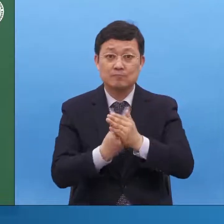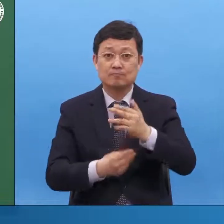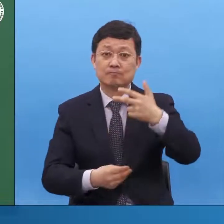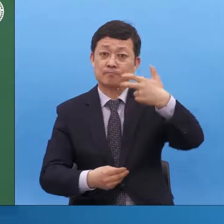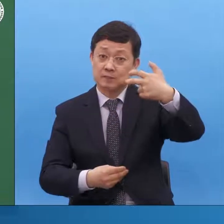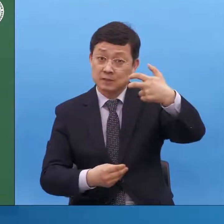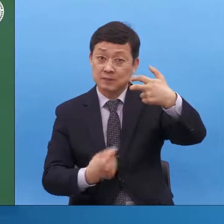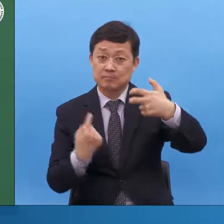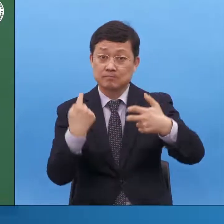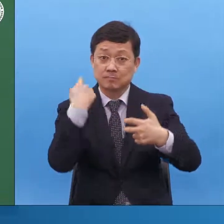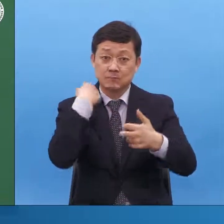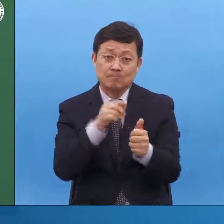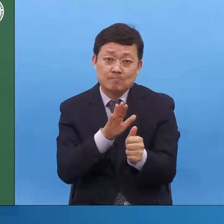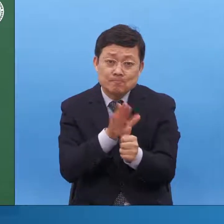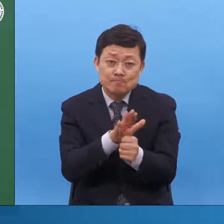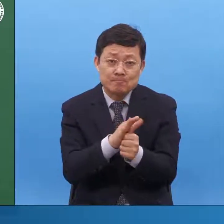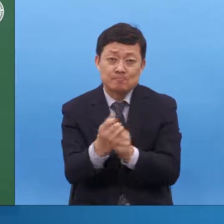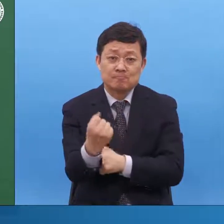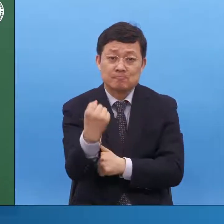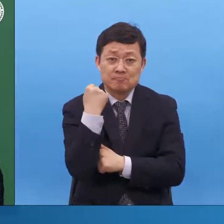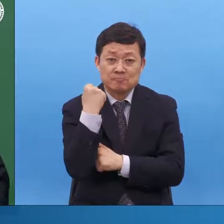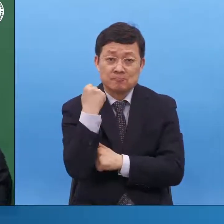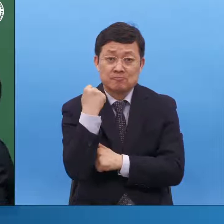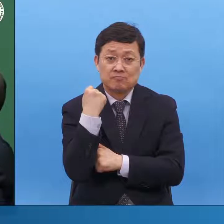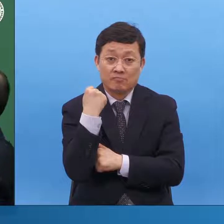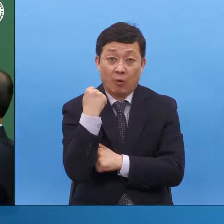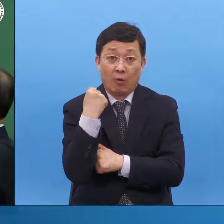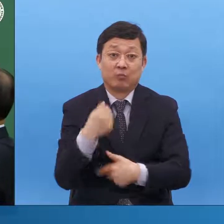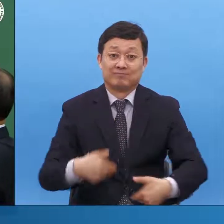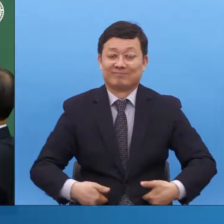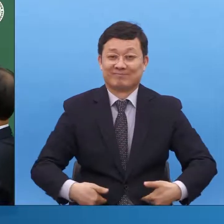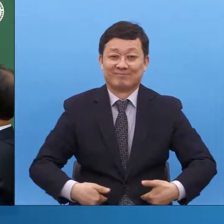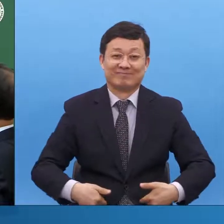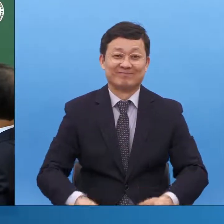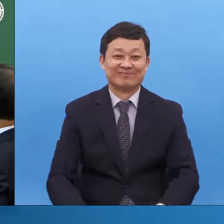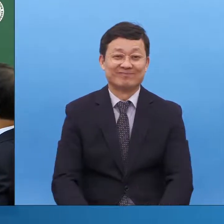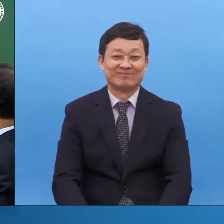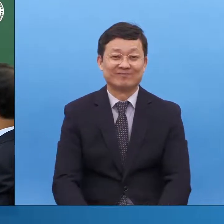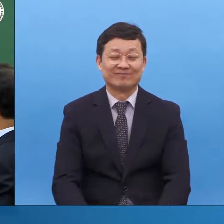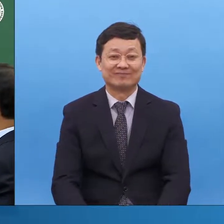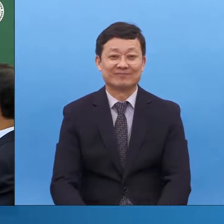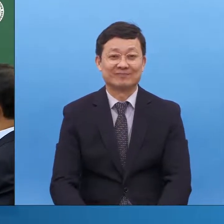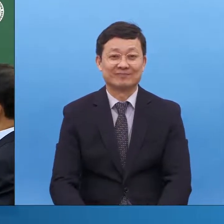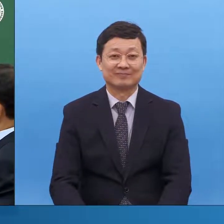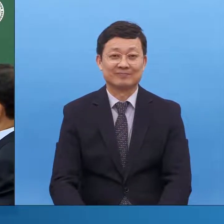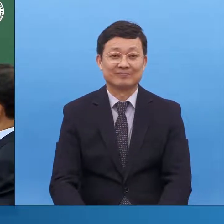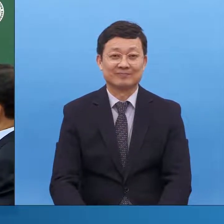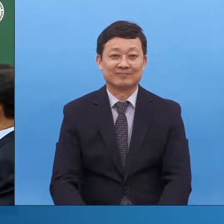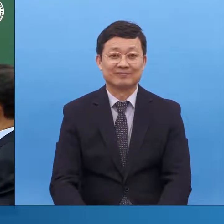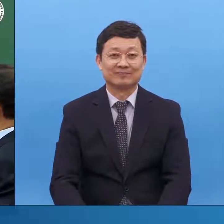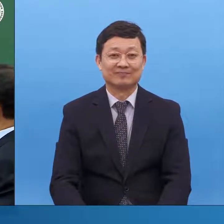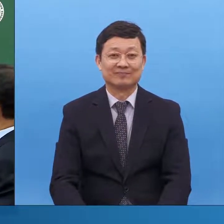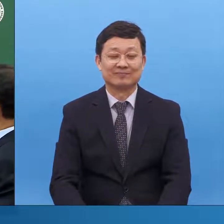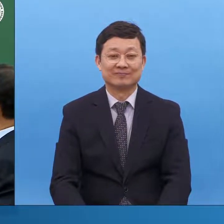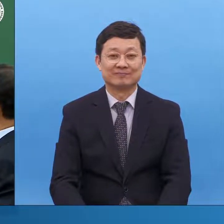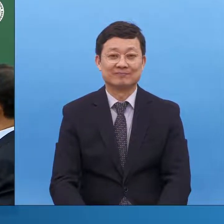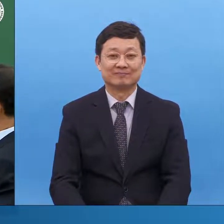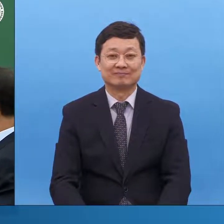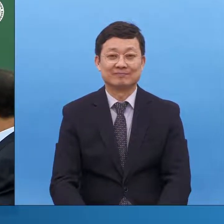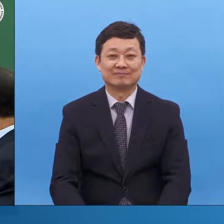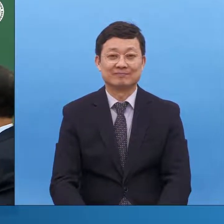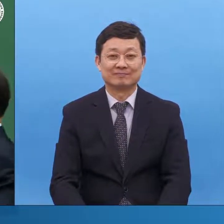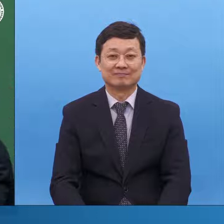70배 영향 주는 응답을 받으셔야 돼요. And so your occupation must receive the answer of giving the 70 influences, those 70 regions, 70 nations, 70 tribes in the